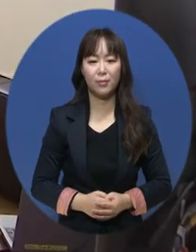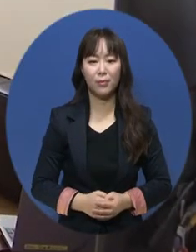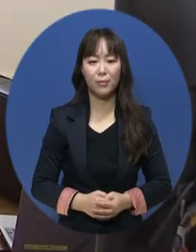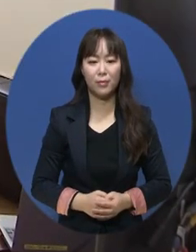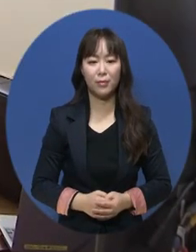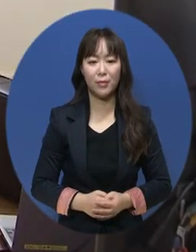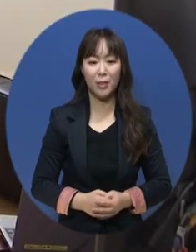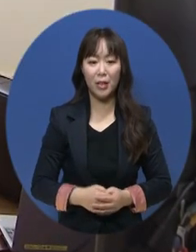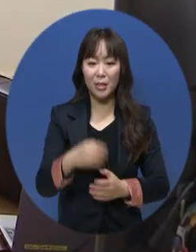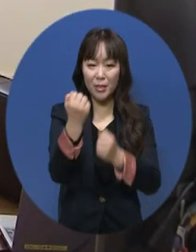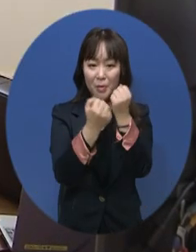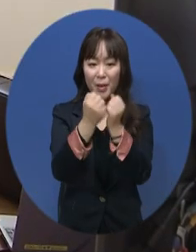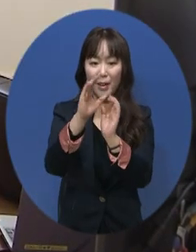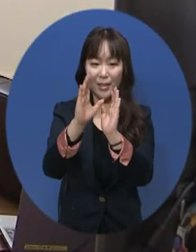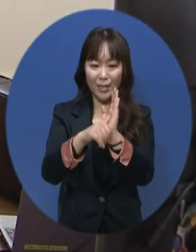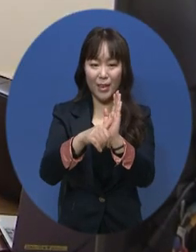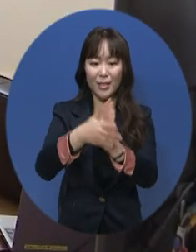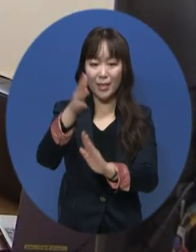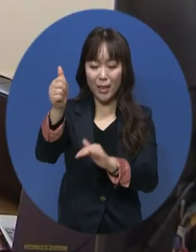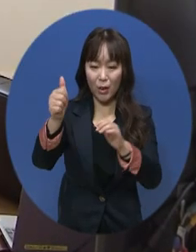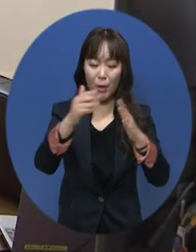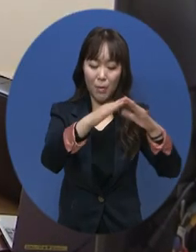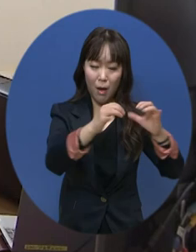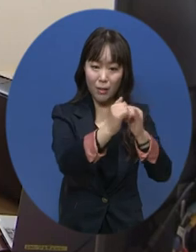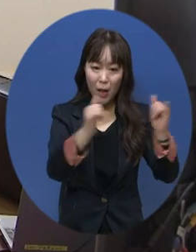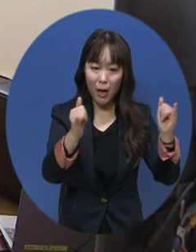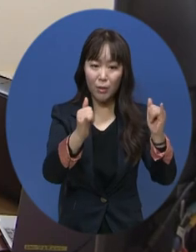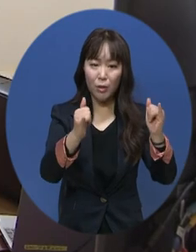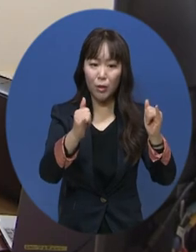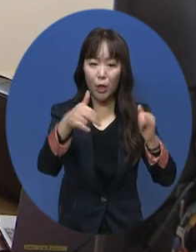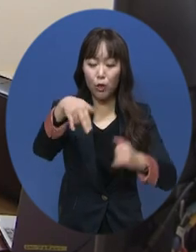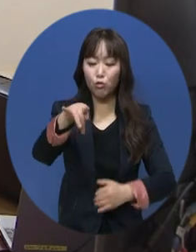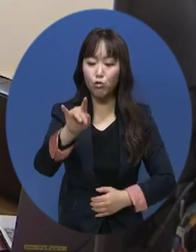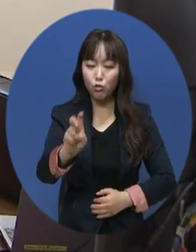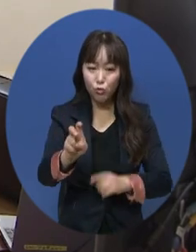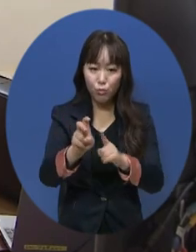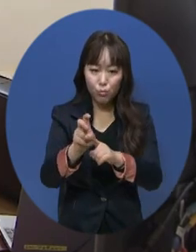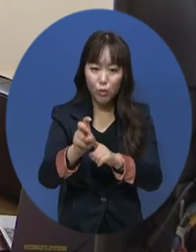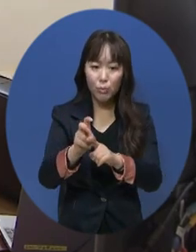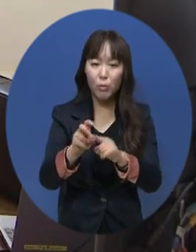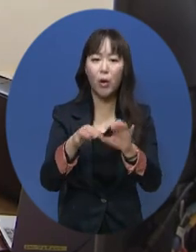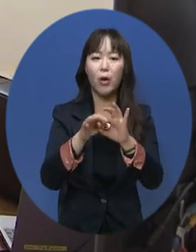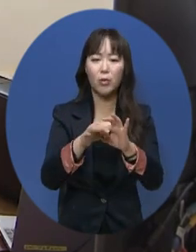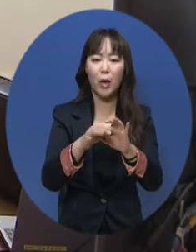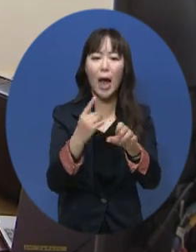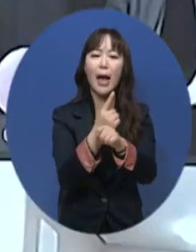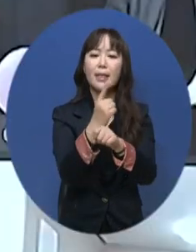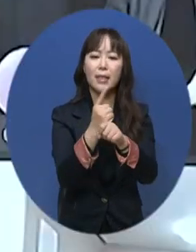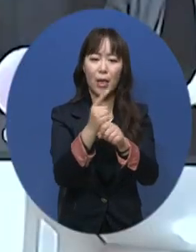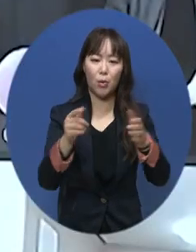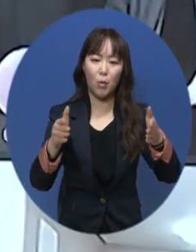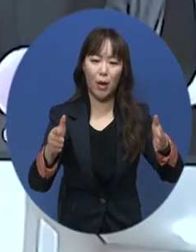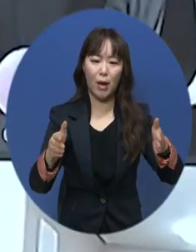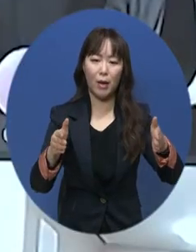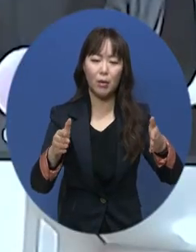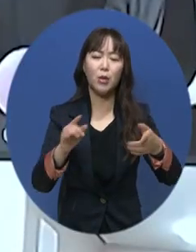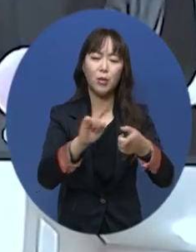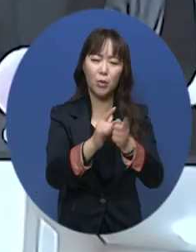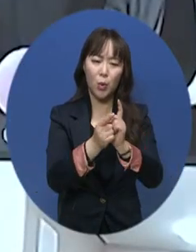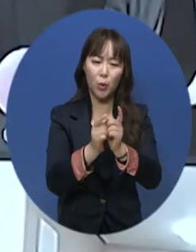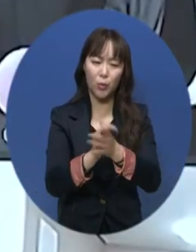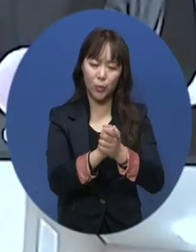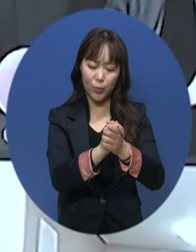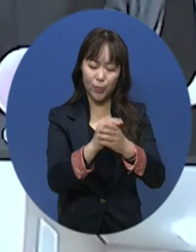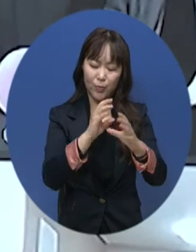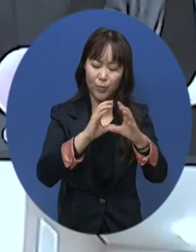랜선 시정설명회에서는 시장과 주민들이 줌을 활용한 가상 공간에서 약 1시간 동안 참여하며 소통과